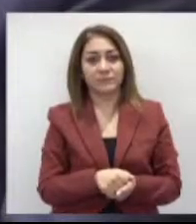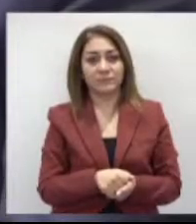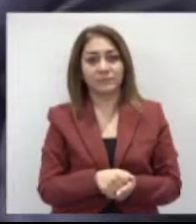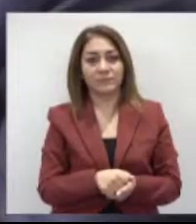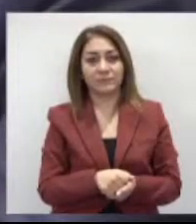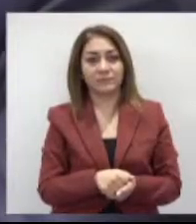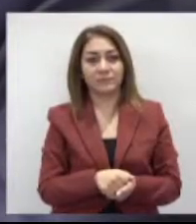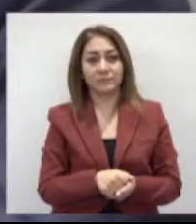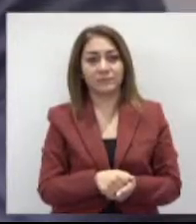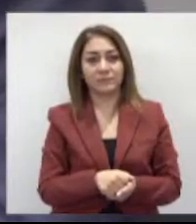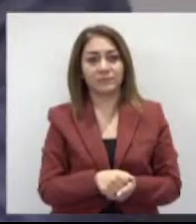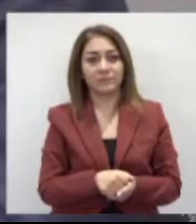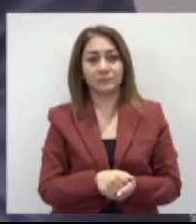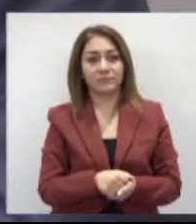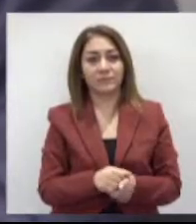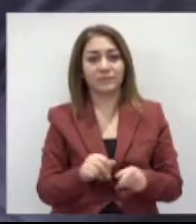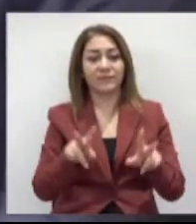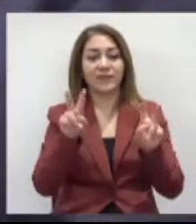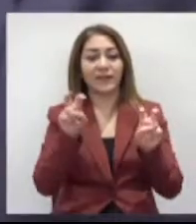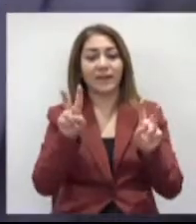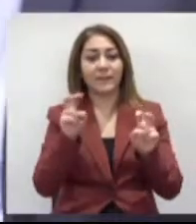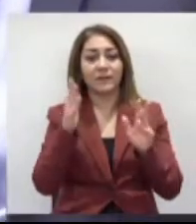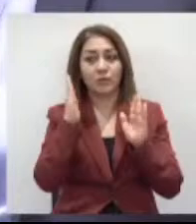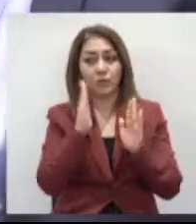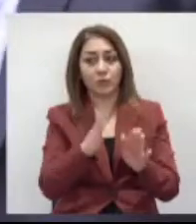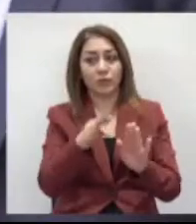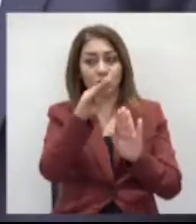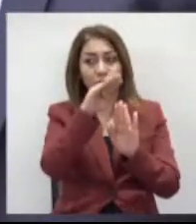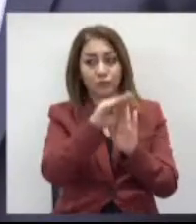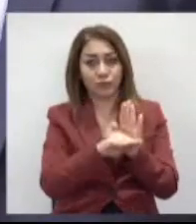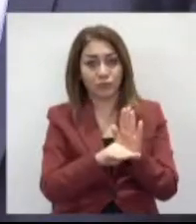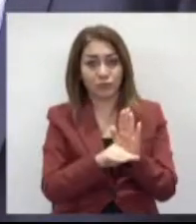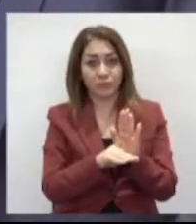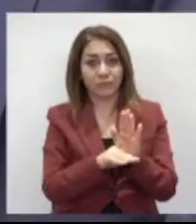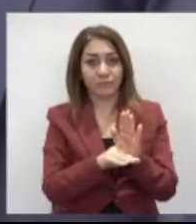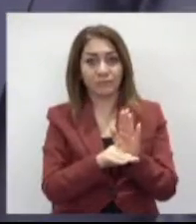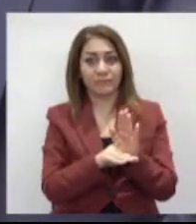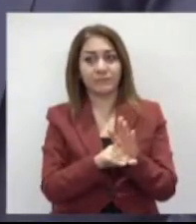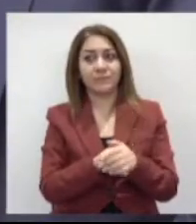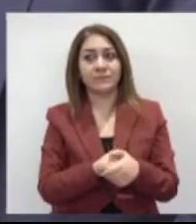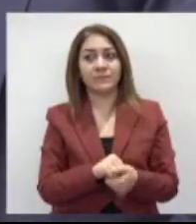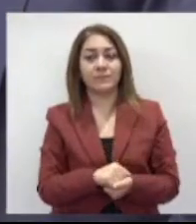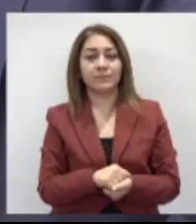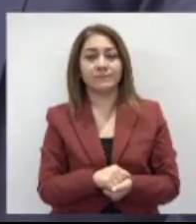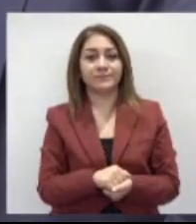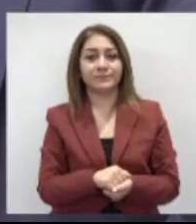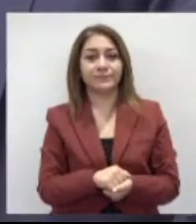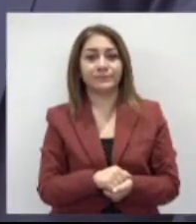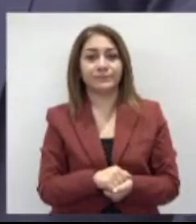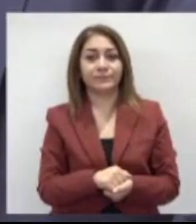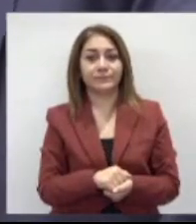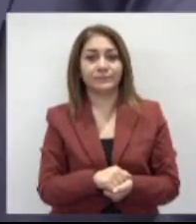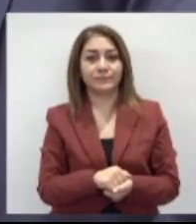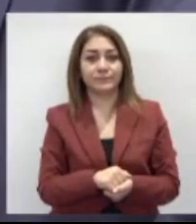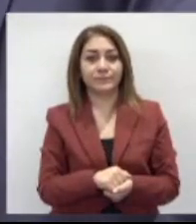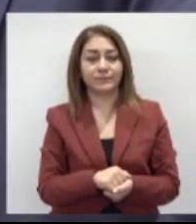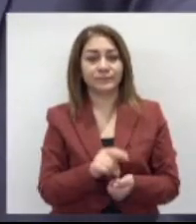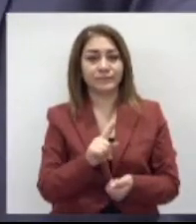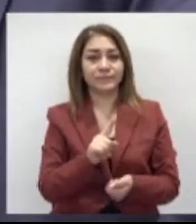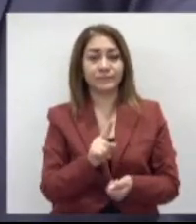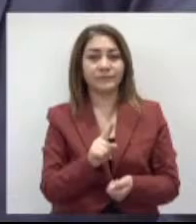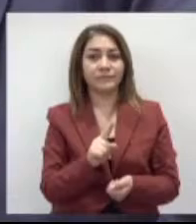այս շարադրված թեմաների կամ ուղղությունների ցանկը հիմնված է այն սկզբունքի վրա կամ մոտեցման վրա, որը ընտրվել է ի սկզբանե,